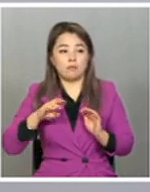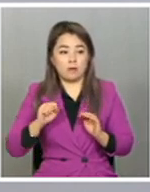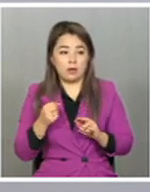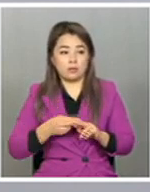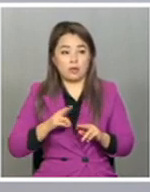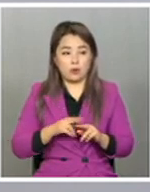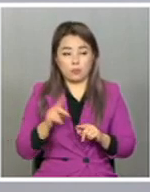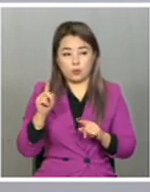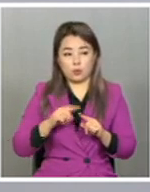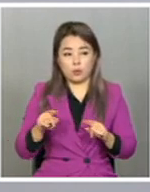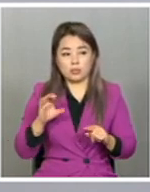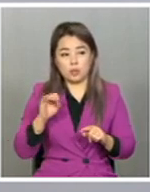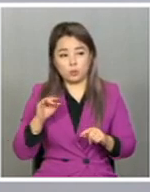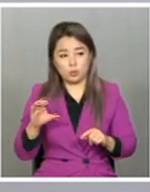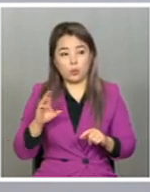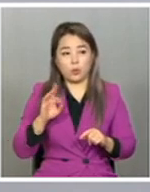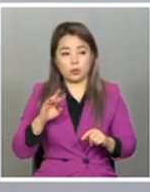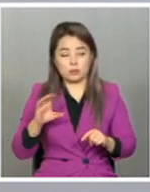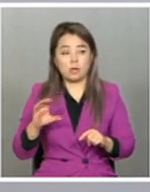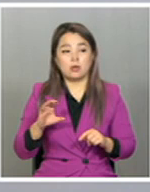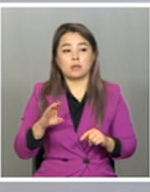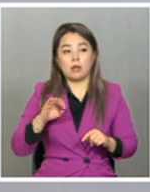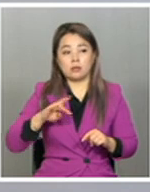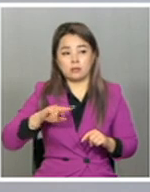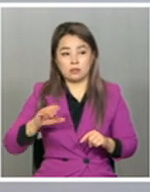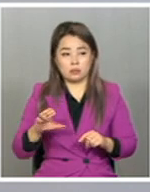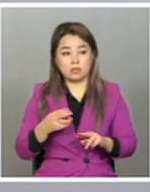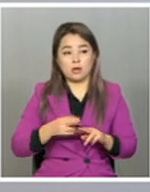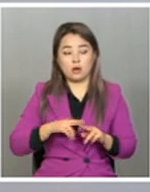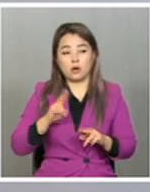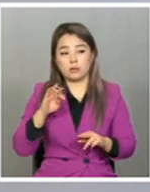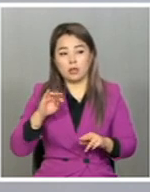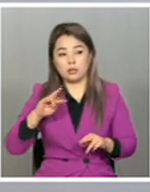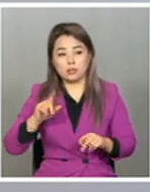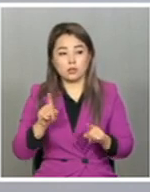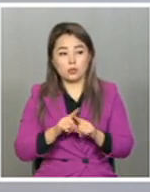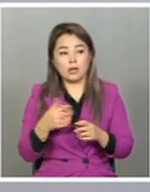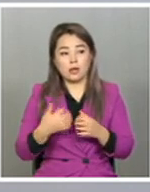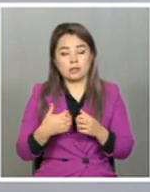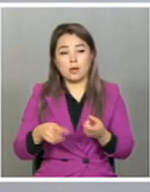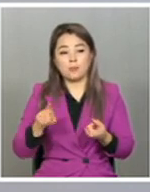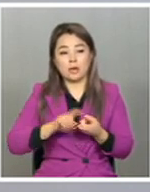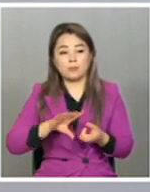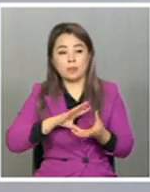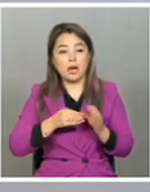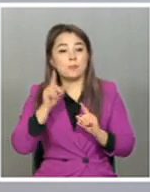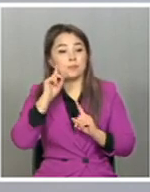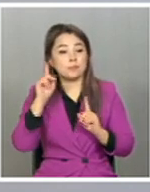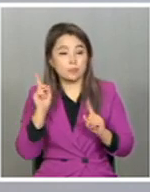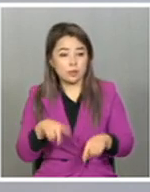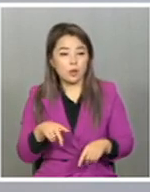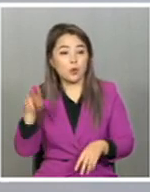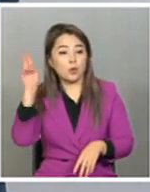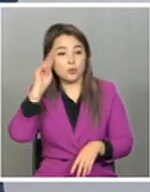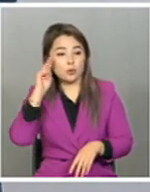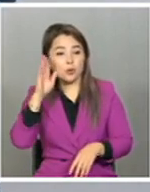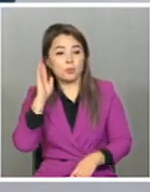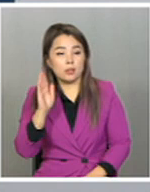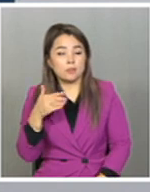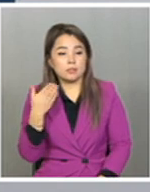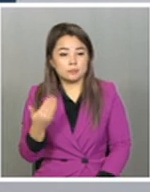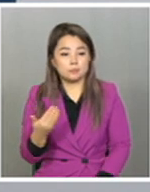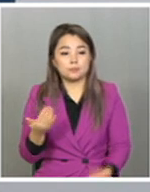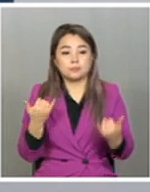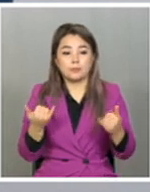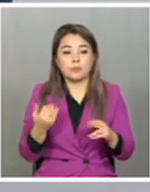синусы, косинусы, тангенсы және катангенсы арасындағы байланыстарды білесіз және қолданасыз.